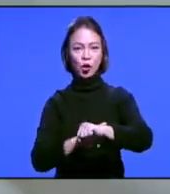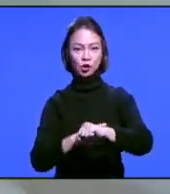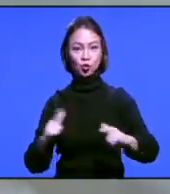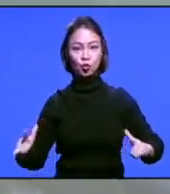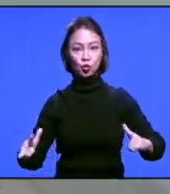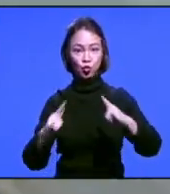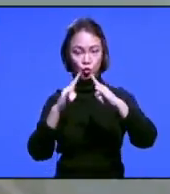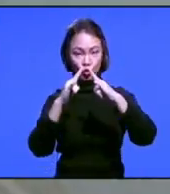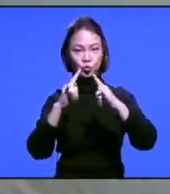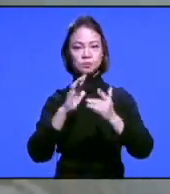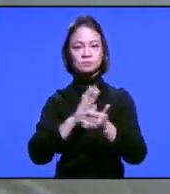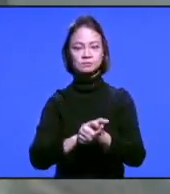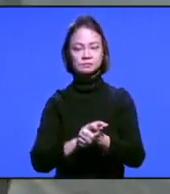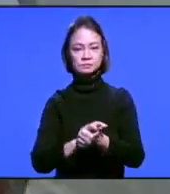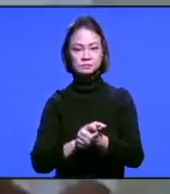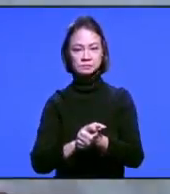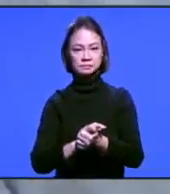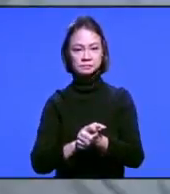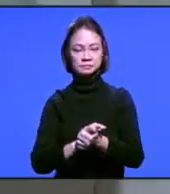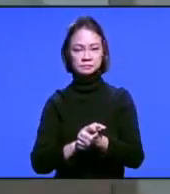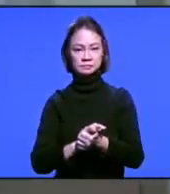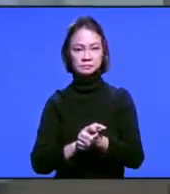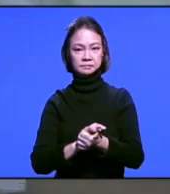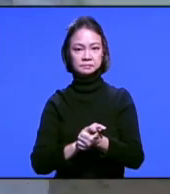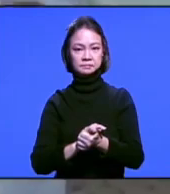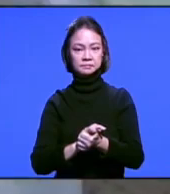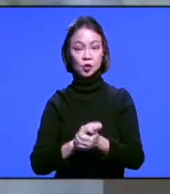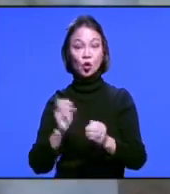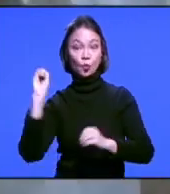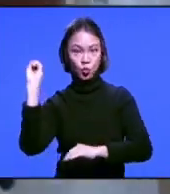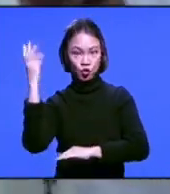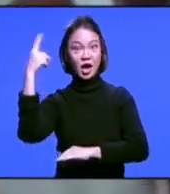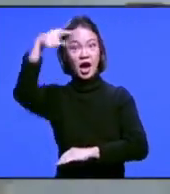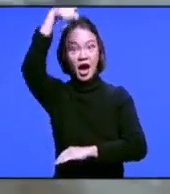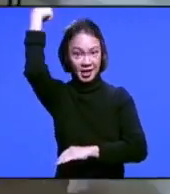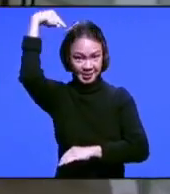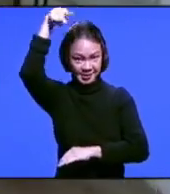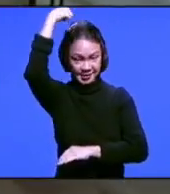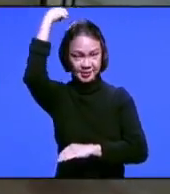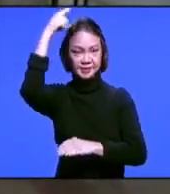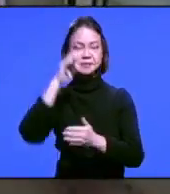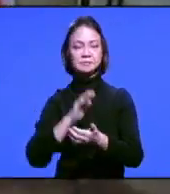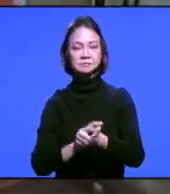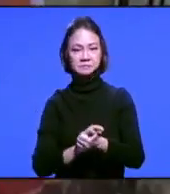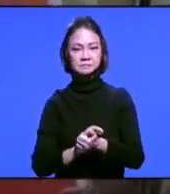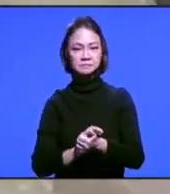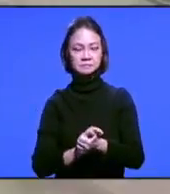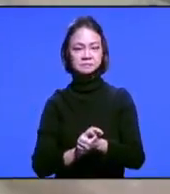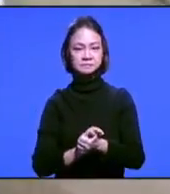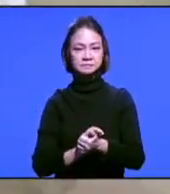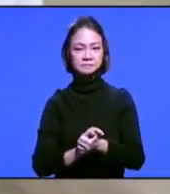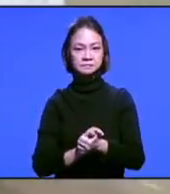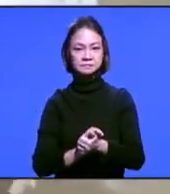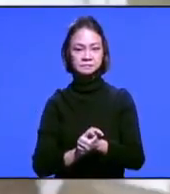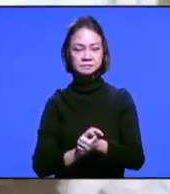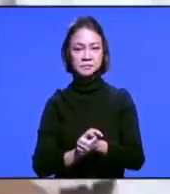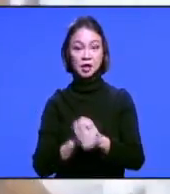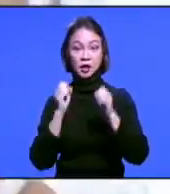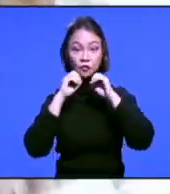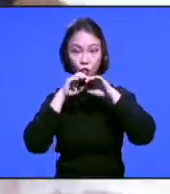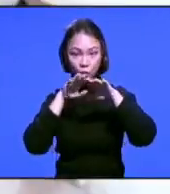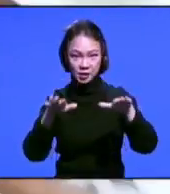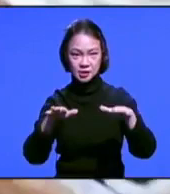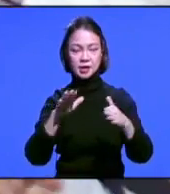berwukuf yang merupakan menjadi puncak haji. Dan pemirsa, saya dapat kami informasikan